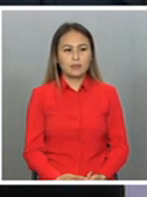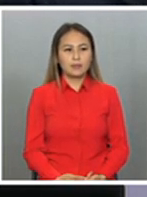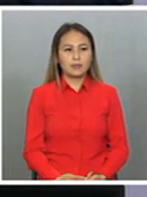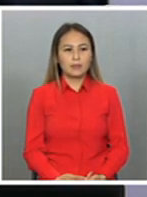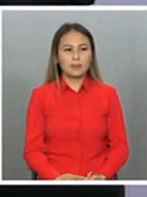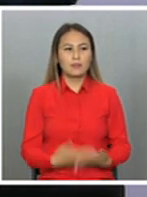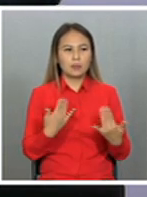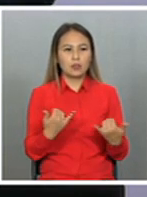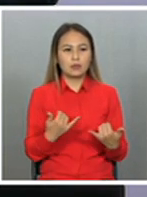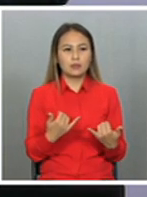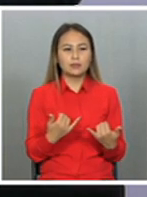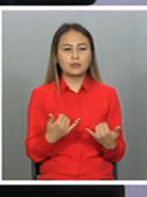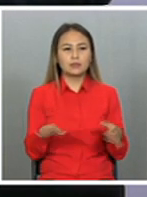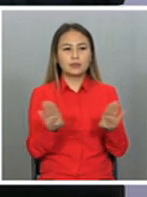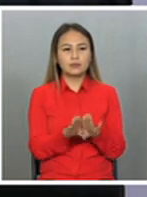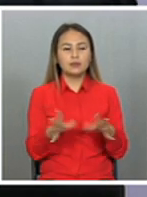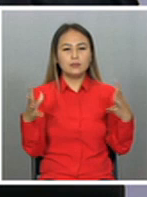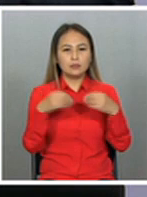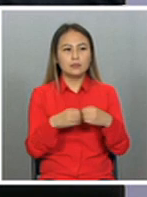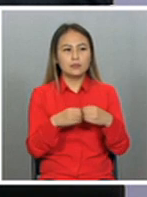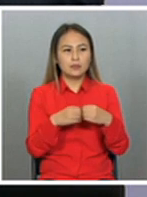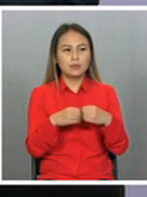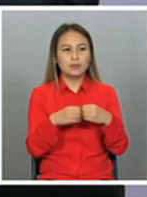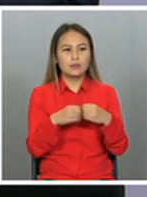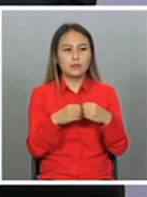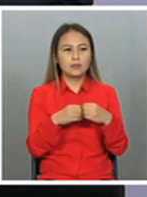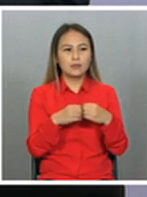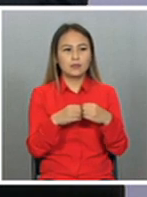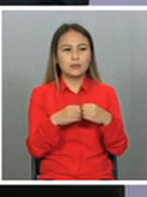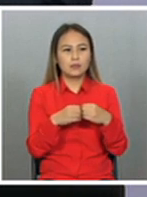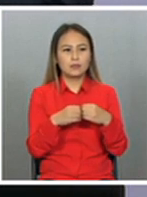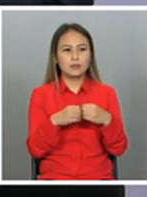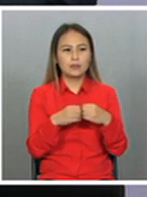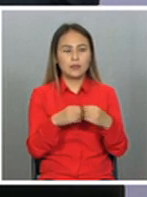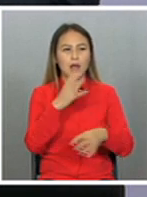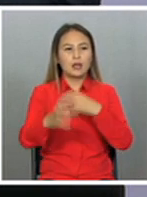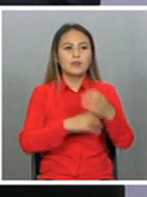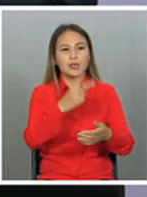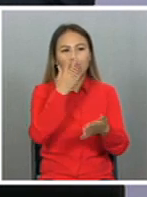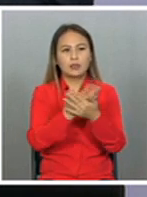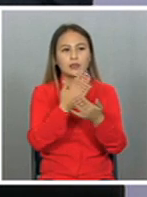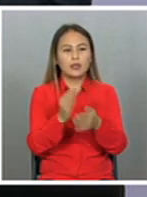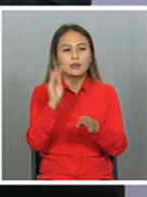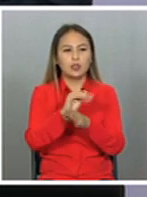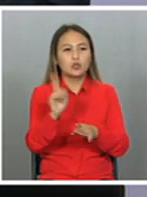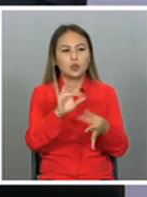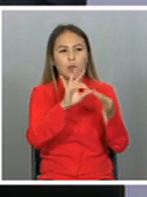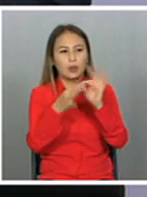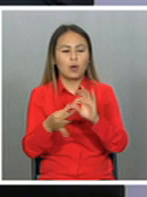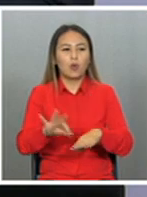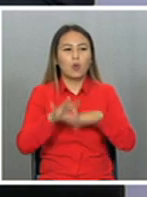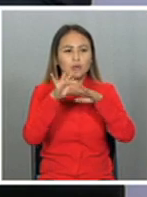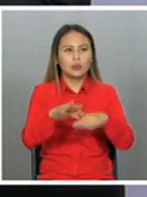Жаңа ғана біз өзіміз айтып өткендей, Біріккен Ұлттар ұйымы әлем елдерінің экономикасын сипаттау үшін қолданылған